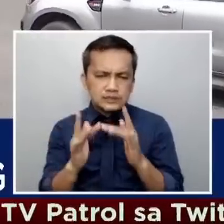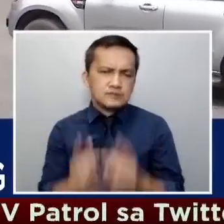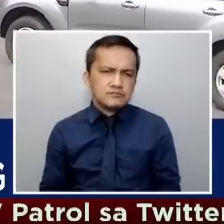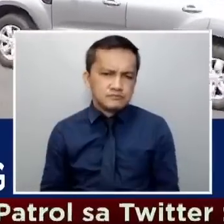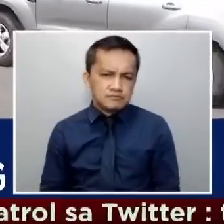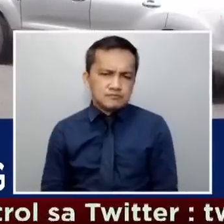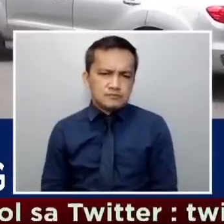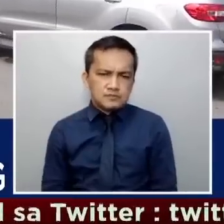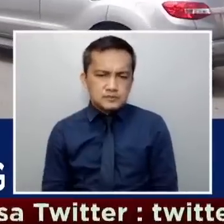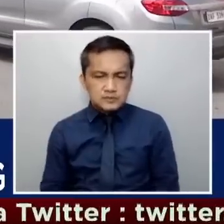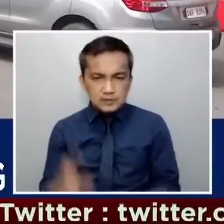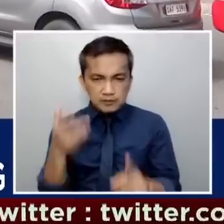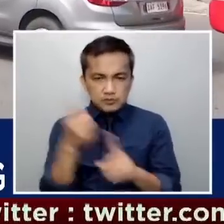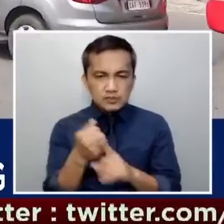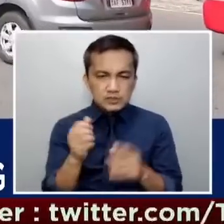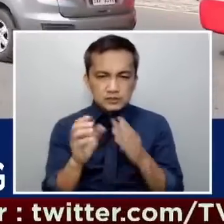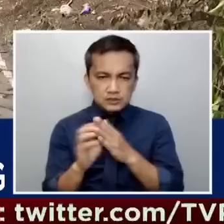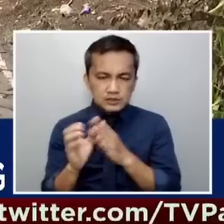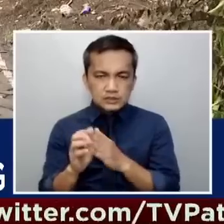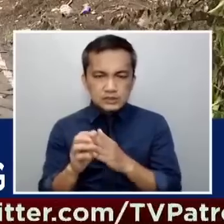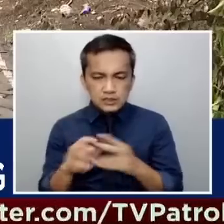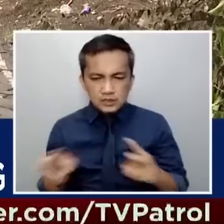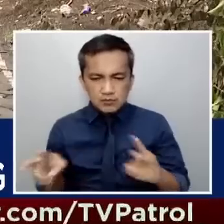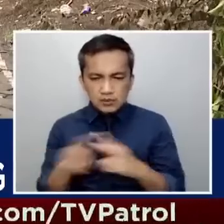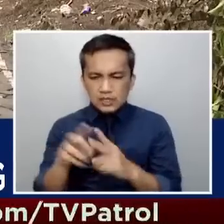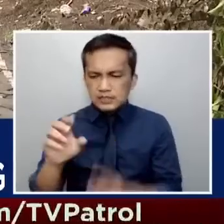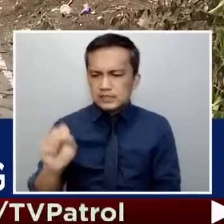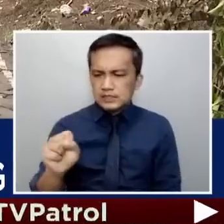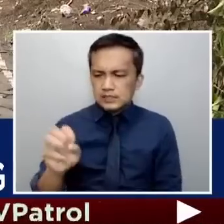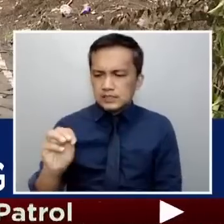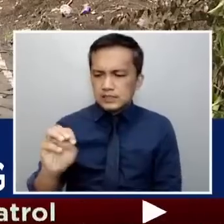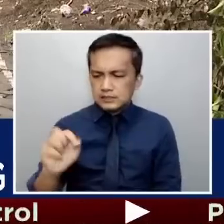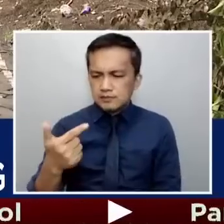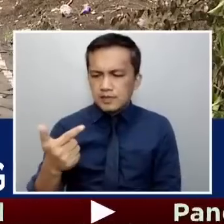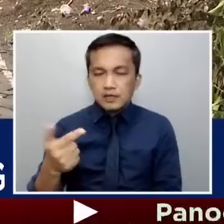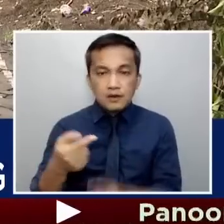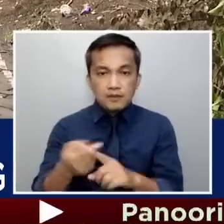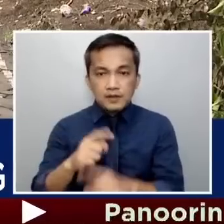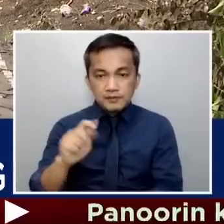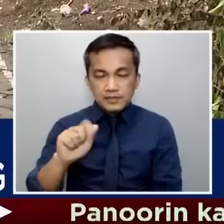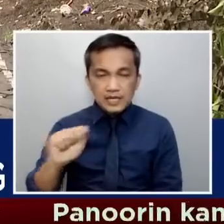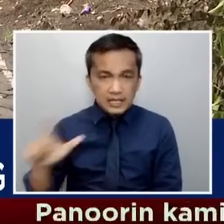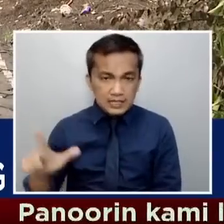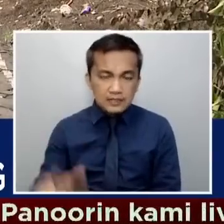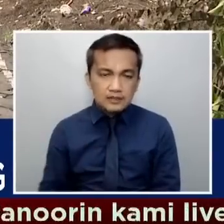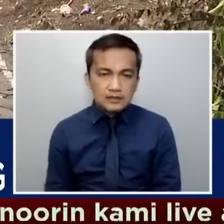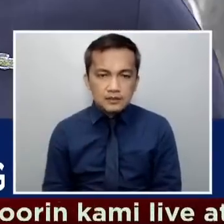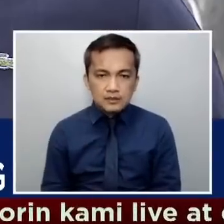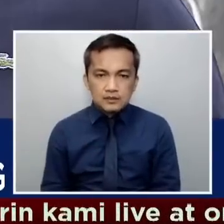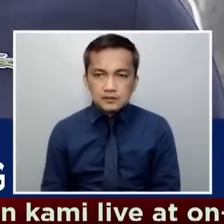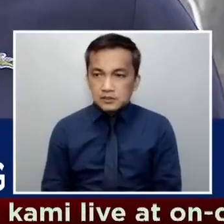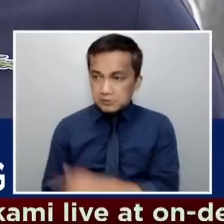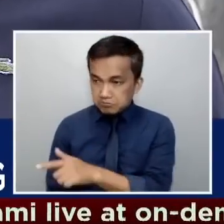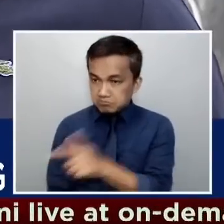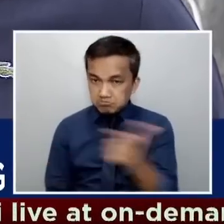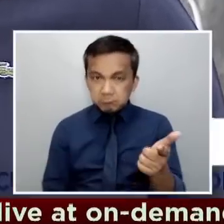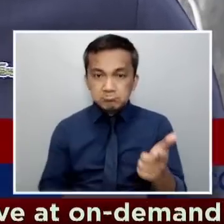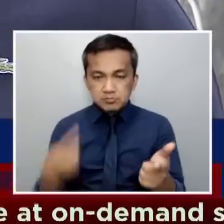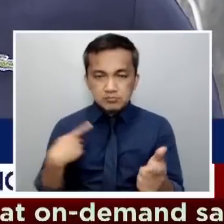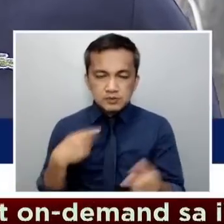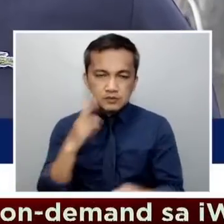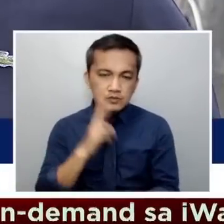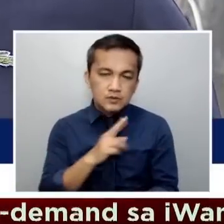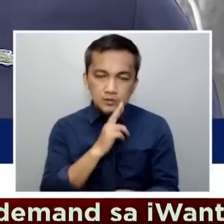na apektado ang lungsod ng volcanic smog mula sa Bulkang Taal. Meron po mga restaurants na may confirmed bookings